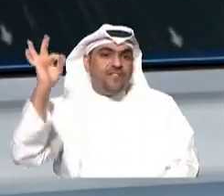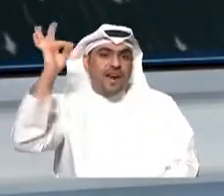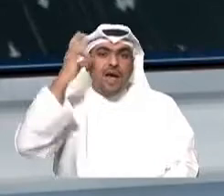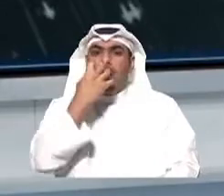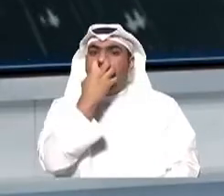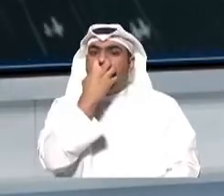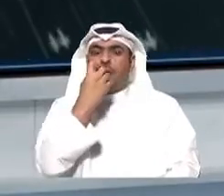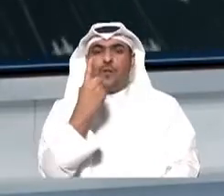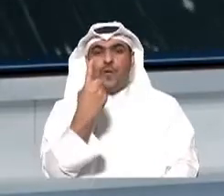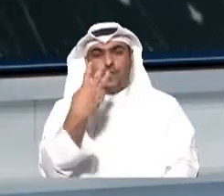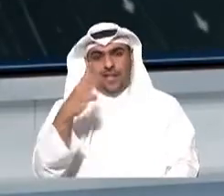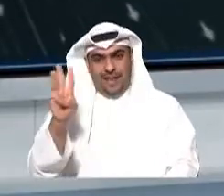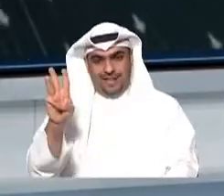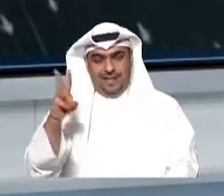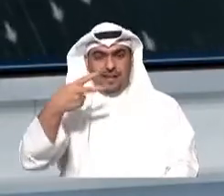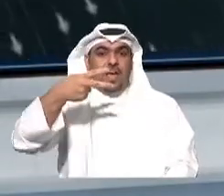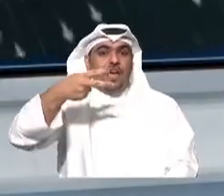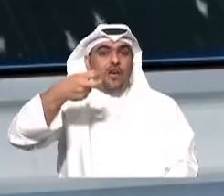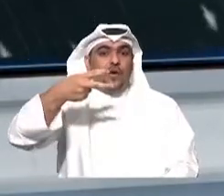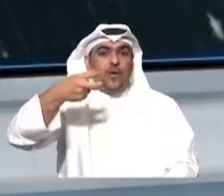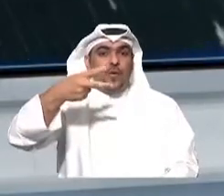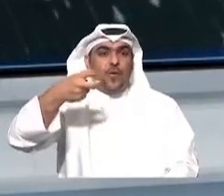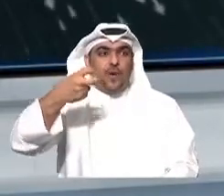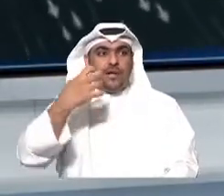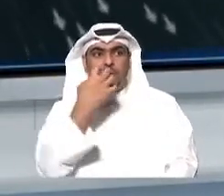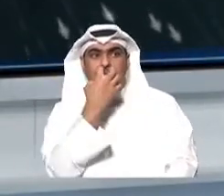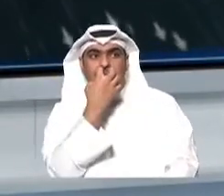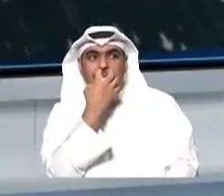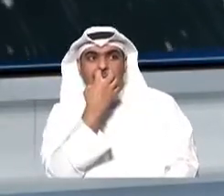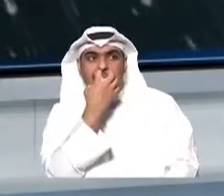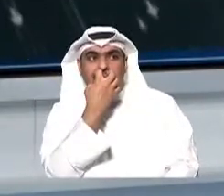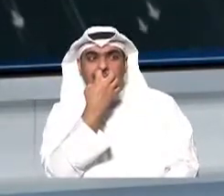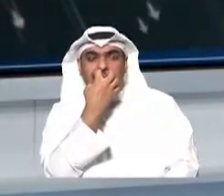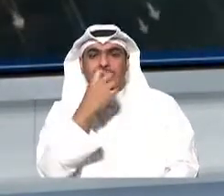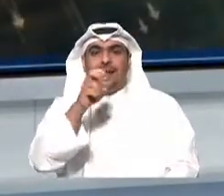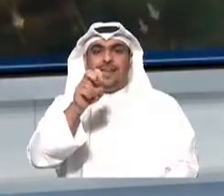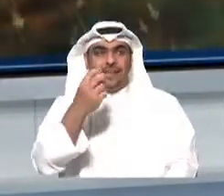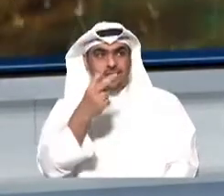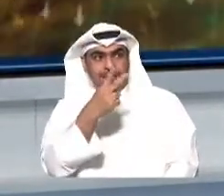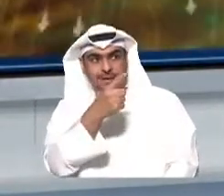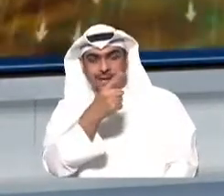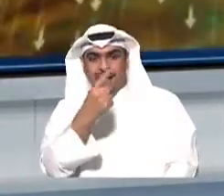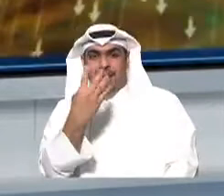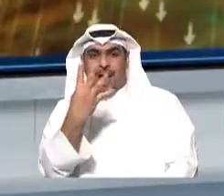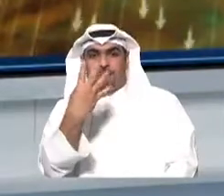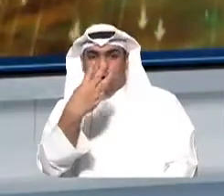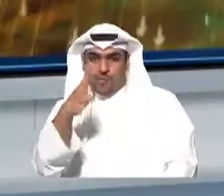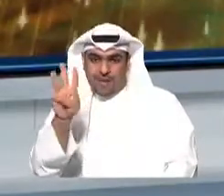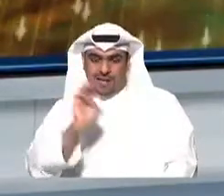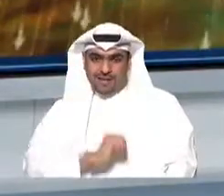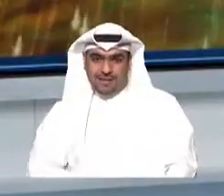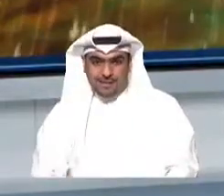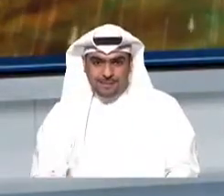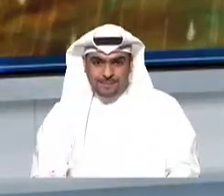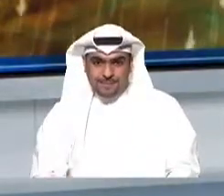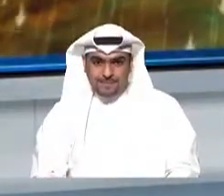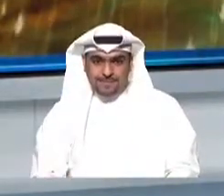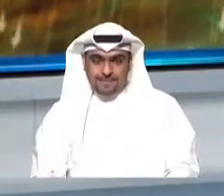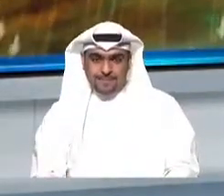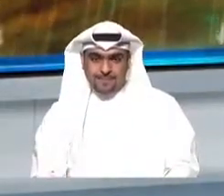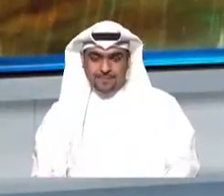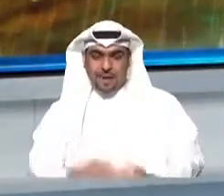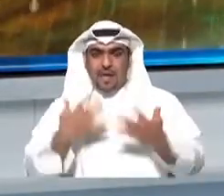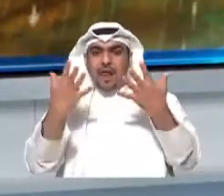على مدينة الكويت والسواحل والجزر. درجات الحرارة تراوح ما بين 28 إلى 27 درجة مئوية، واستمرار